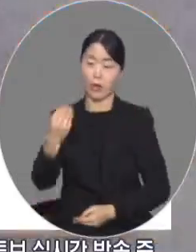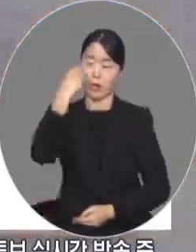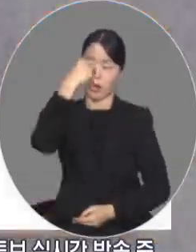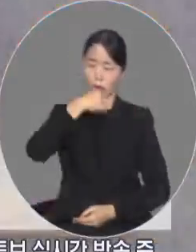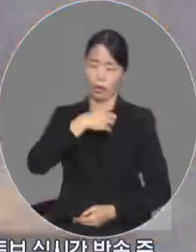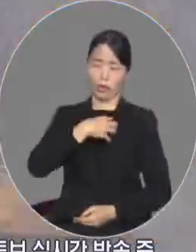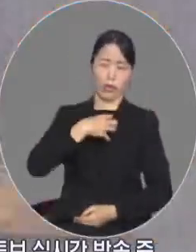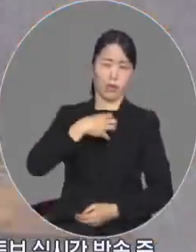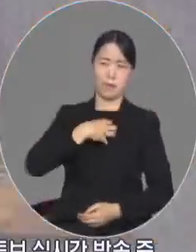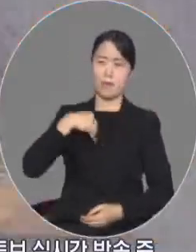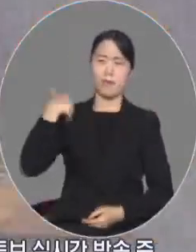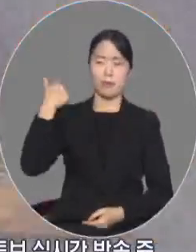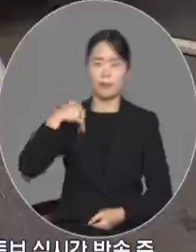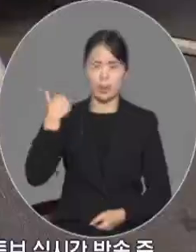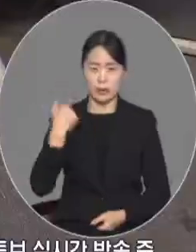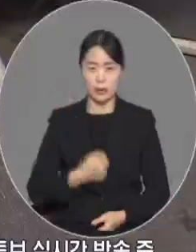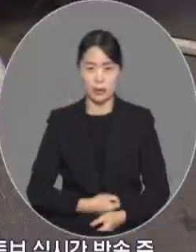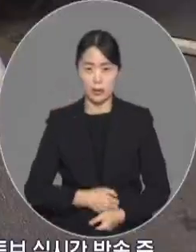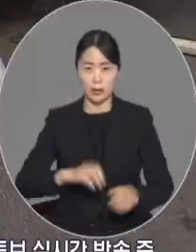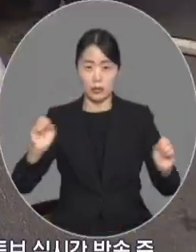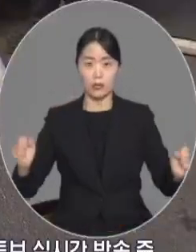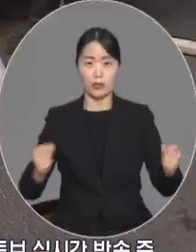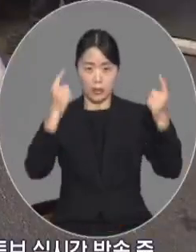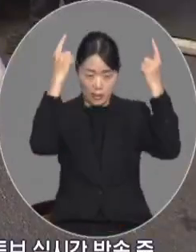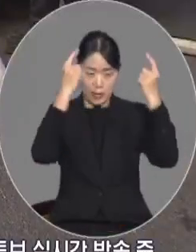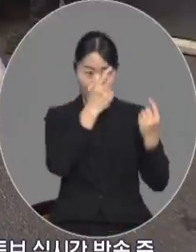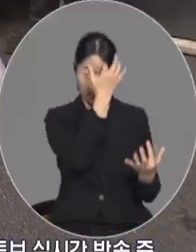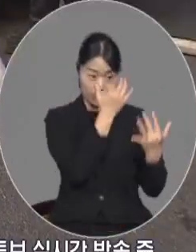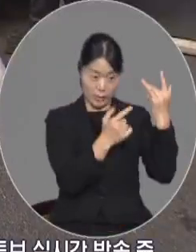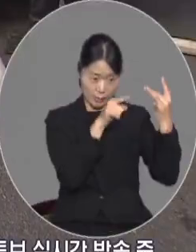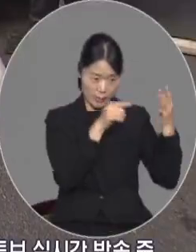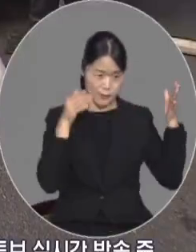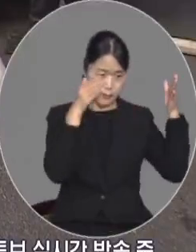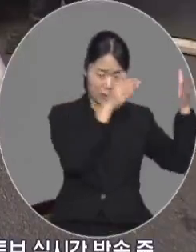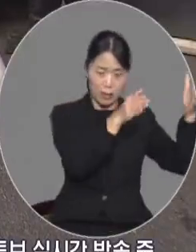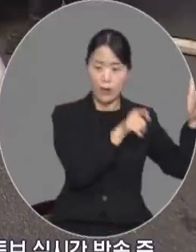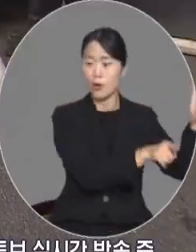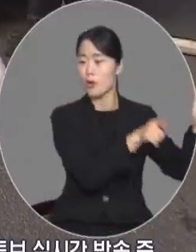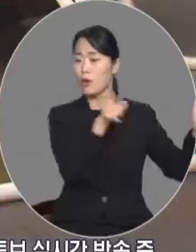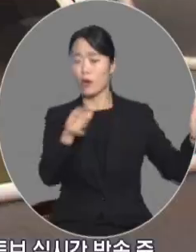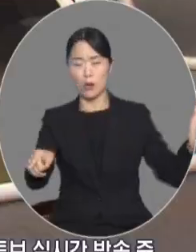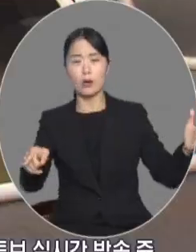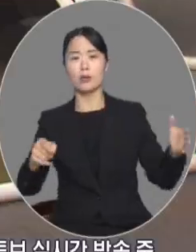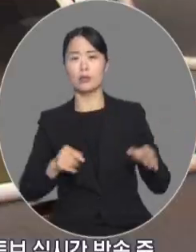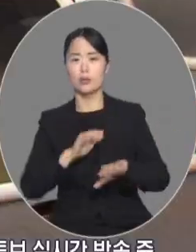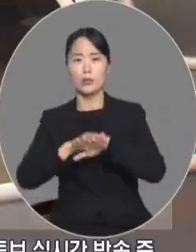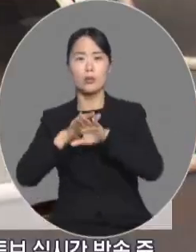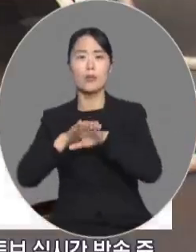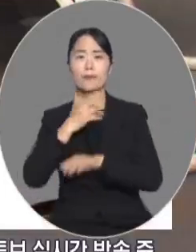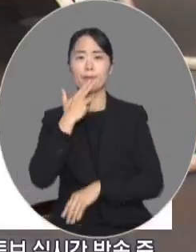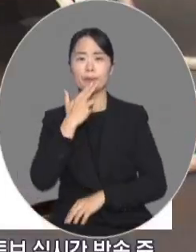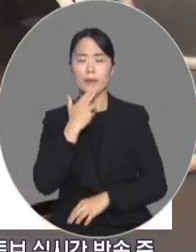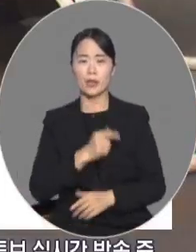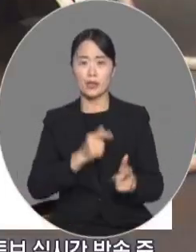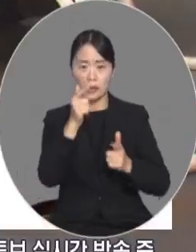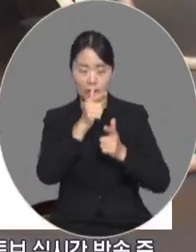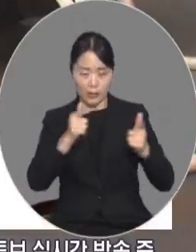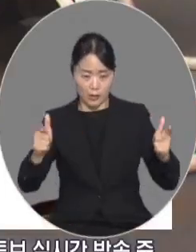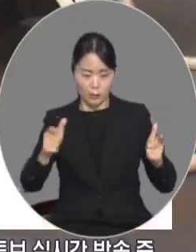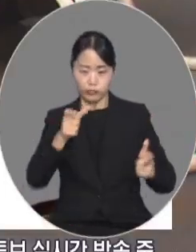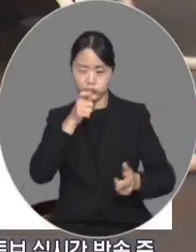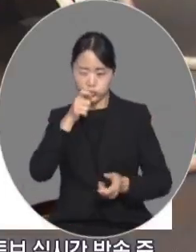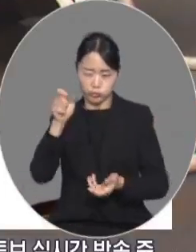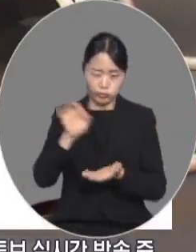때문입니다. 동시다발적으로 화재 발생 시 신속한 대처도 우려됩니다. 다량의 물과 장시간을 소요되기